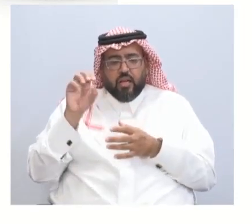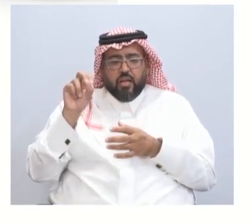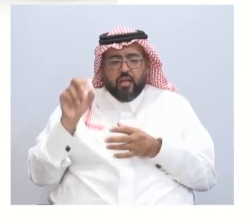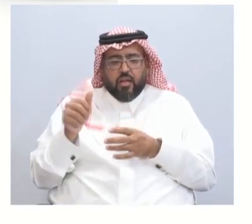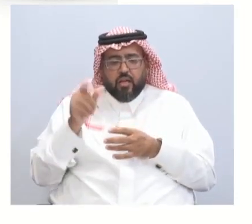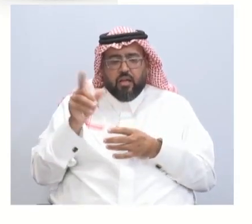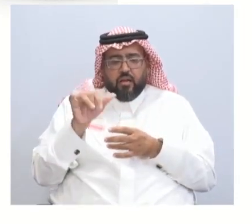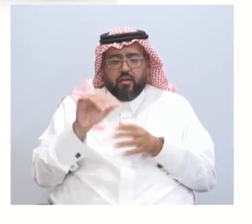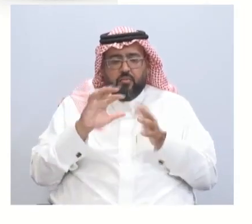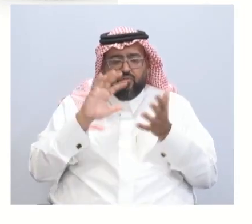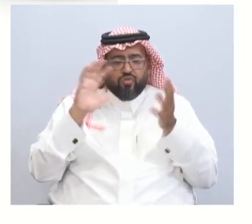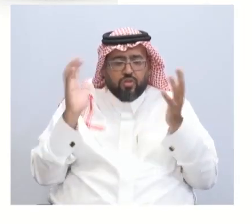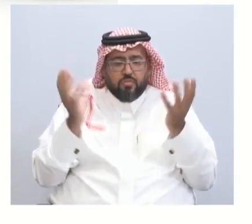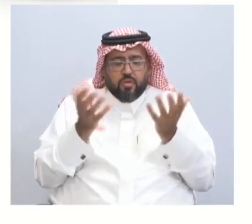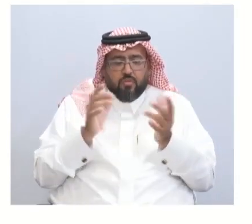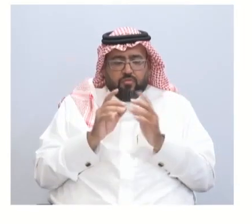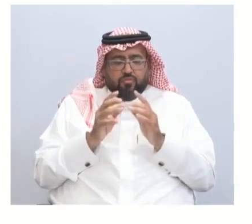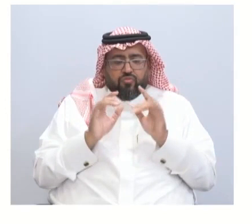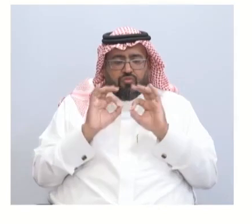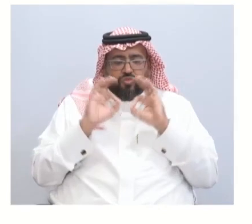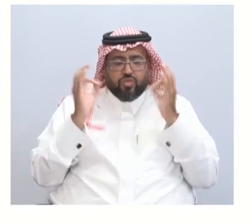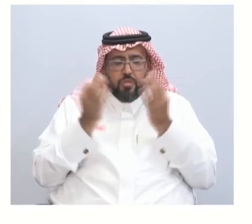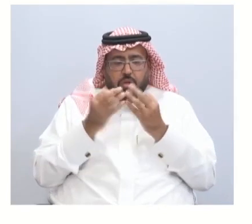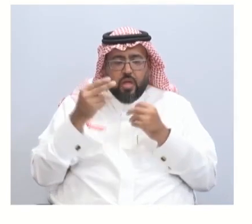في المجتمع العلمي انذاك